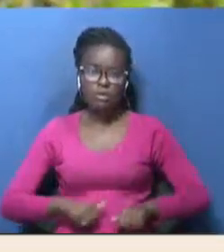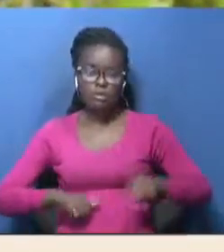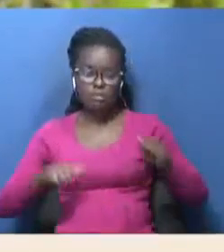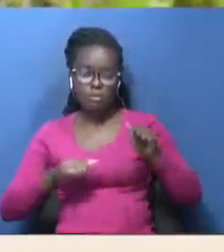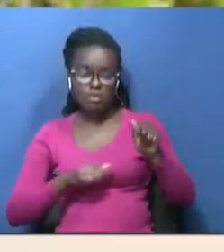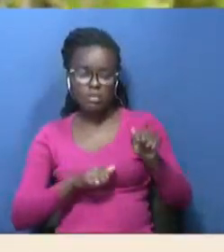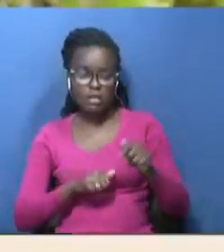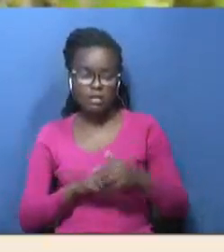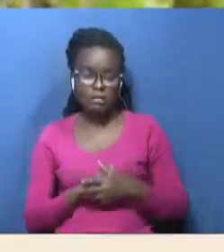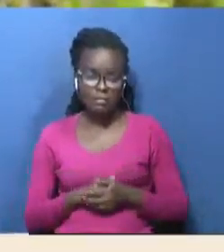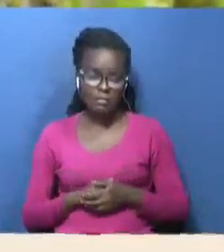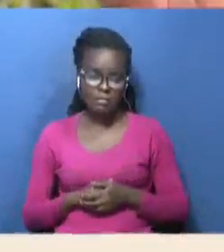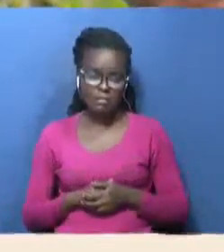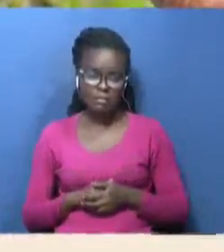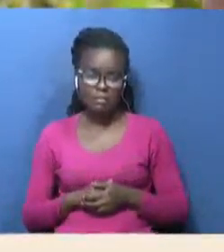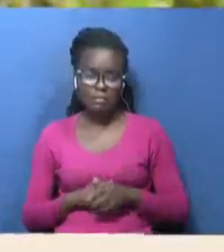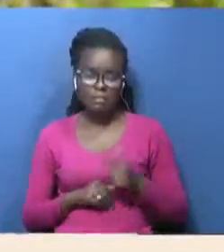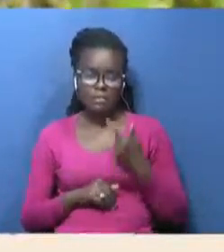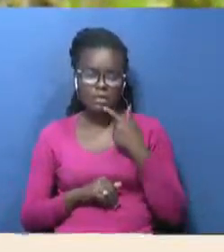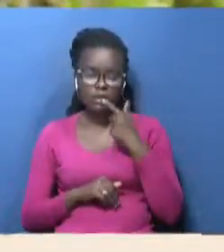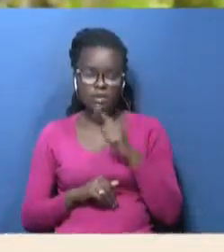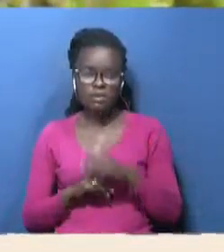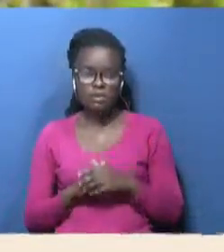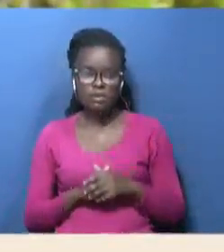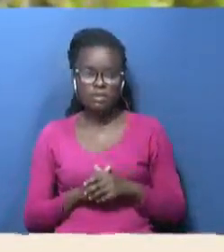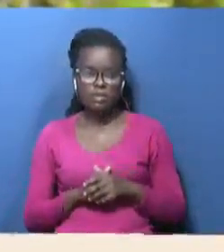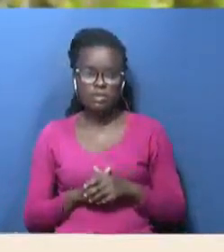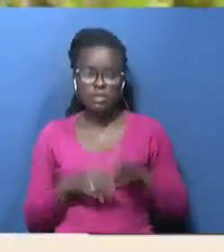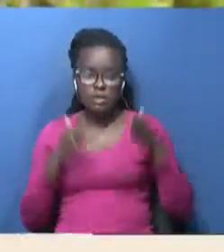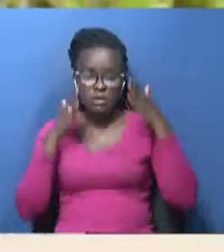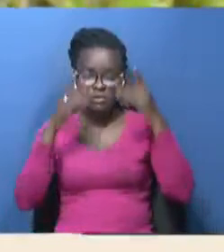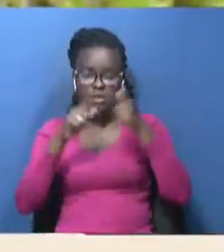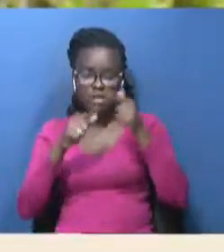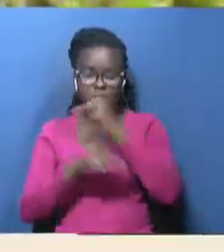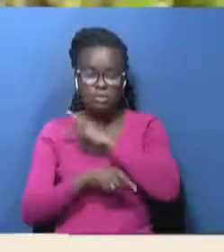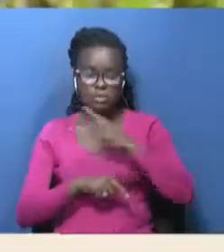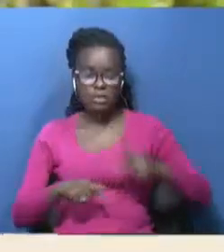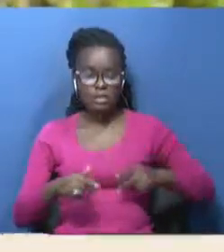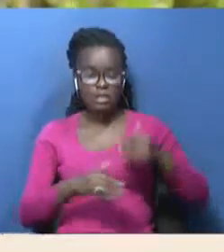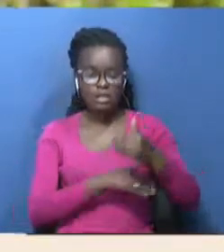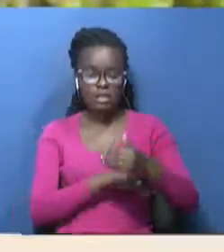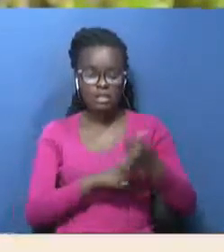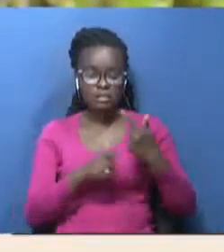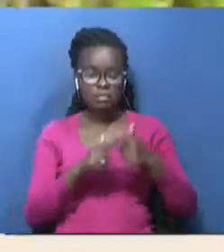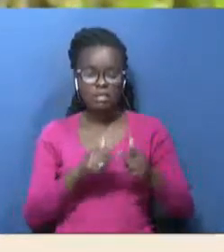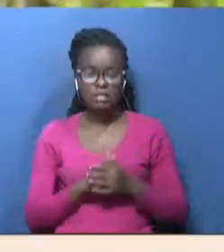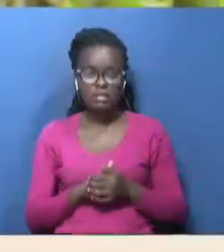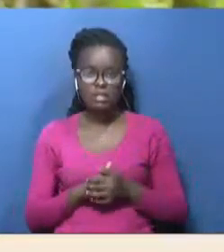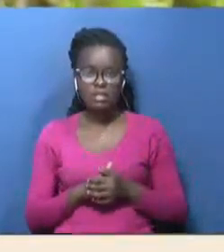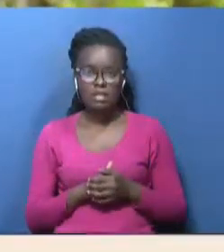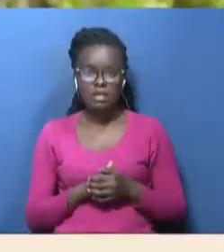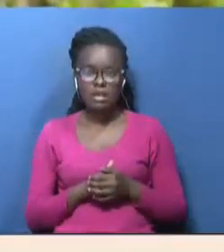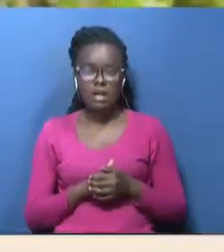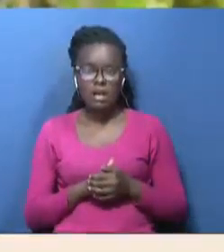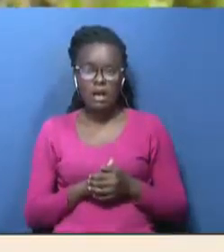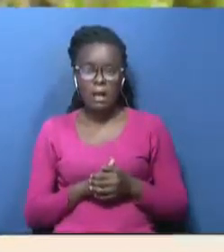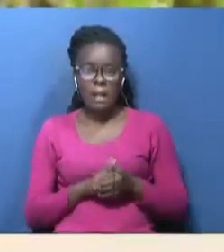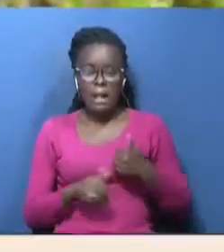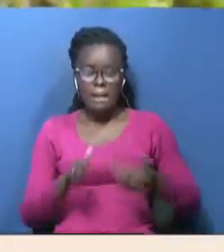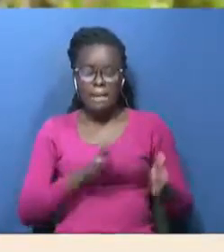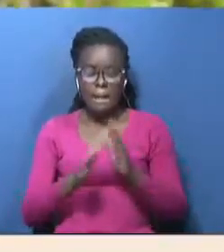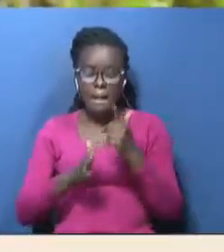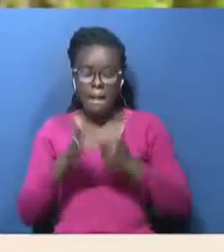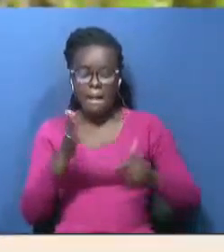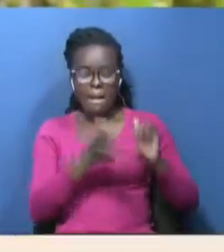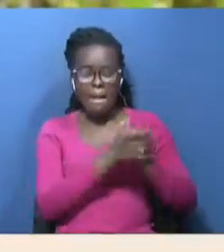ngĩti-inĩ akĩinũka. Koguo makaroria rote yao kũrĩ mũthamaki ũrĩa ũraingĩra. Na gũtirĩ na matanya ma atĩ kĩama